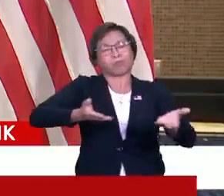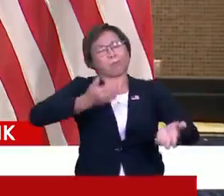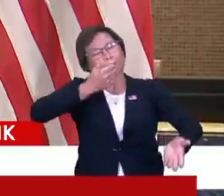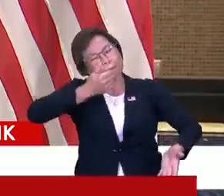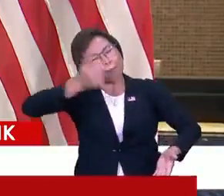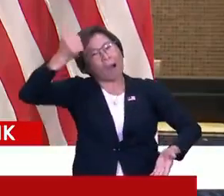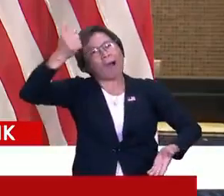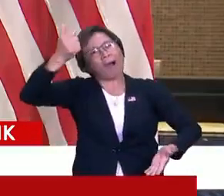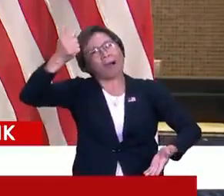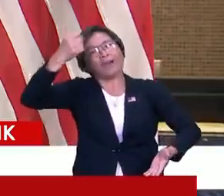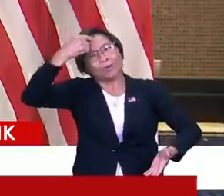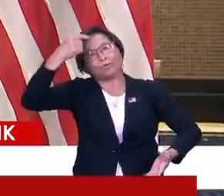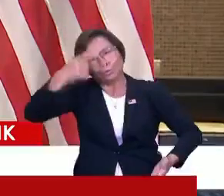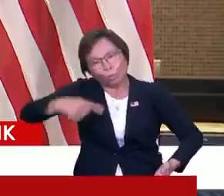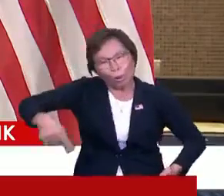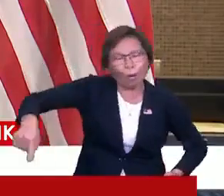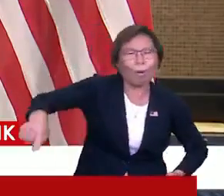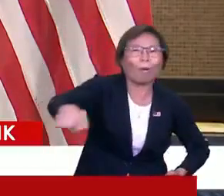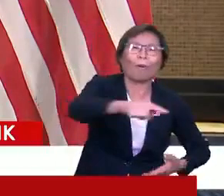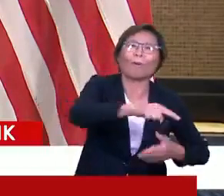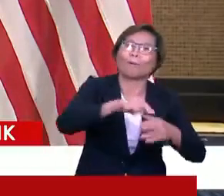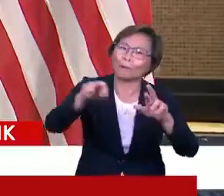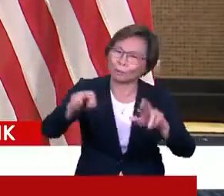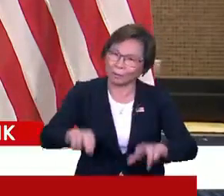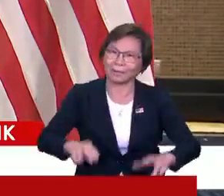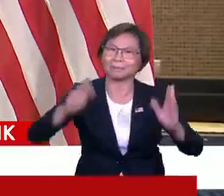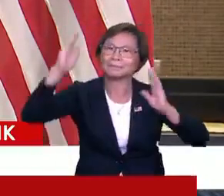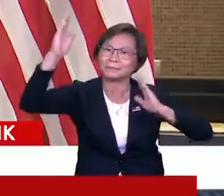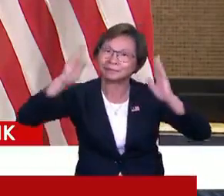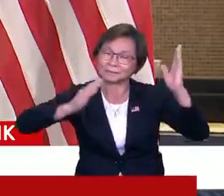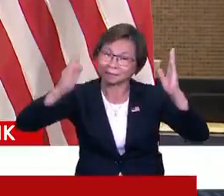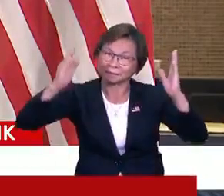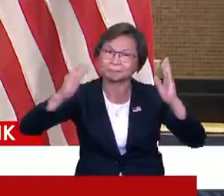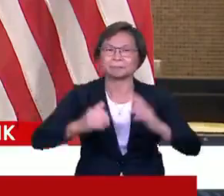badgeprovider anda semua terus setiap